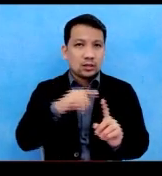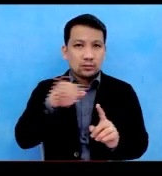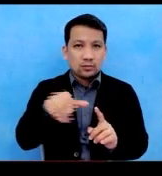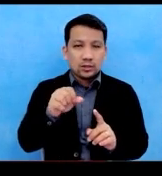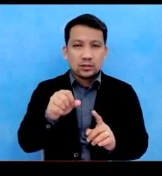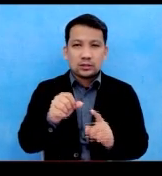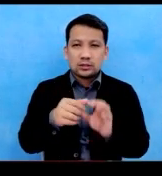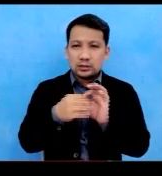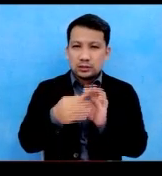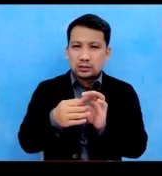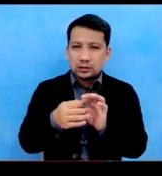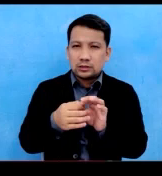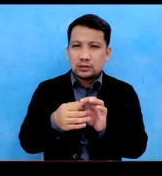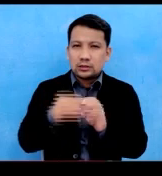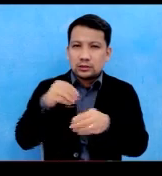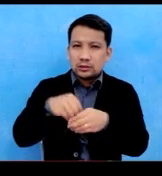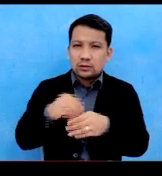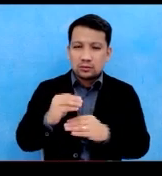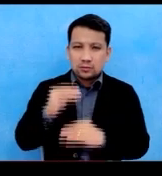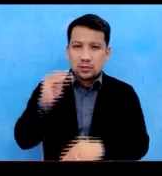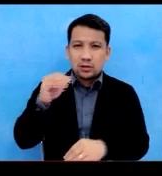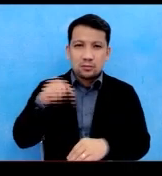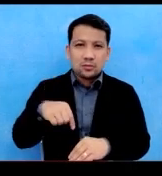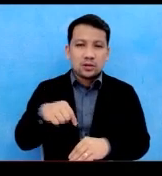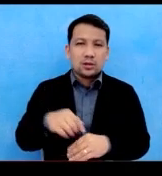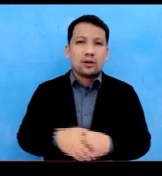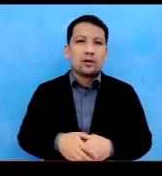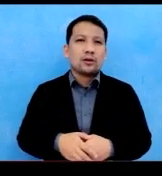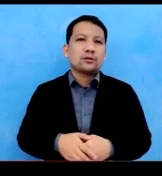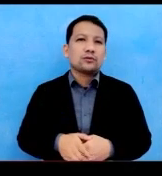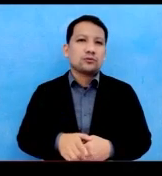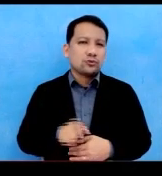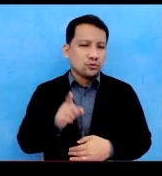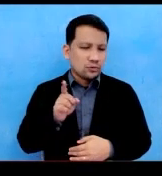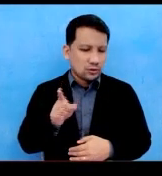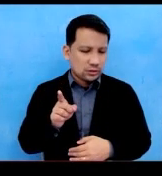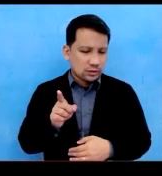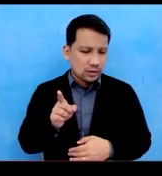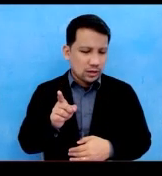in-between dito sa Maximum. At saka kay